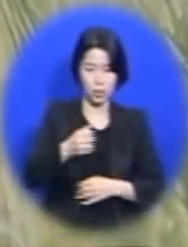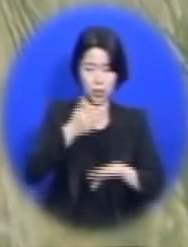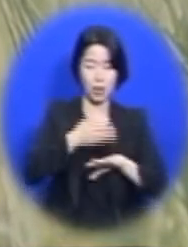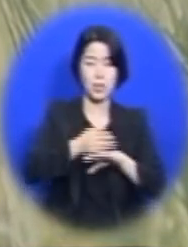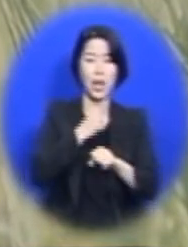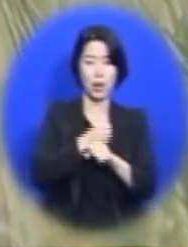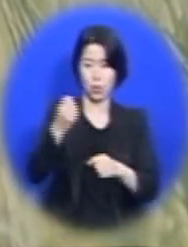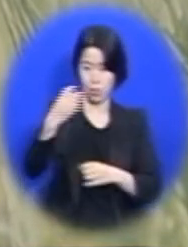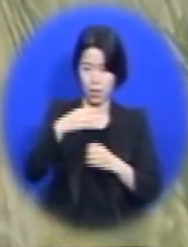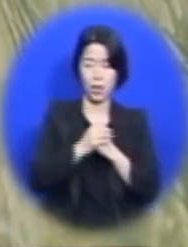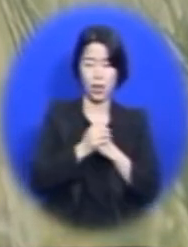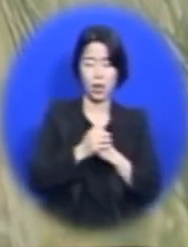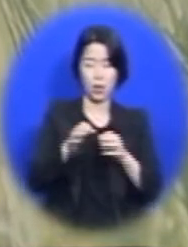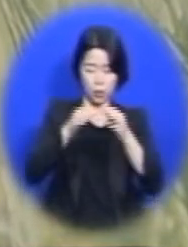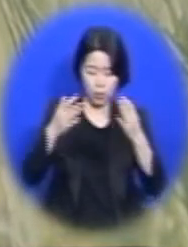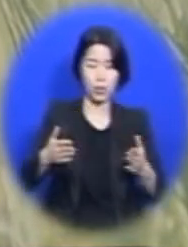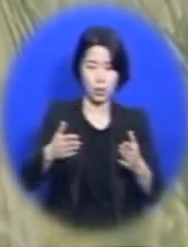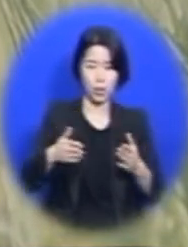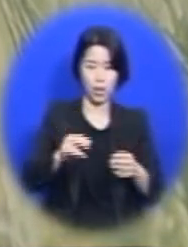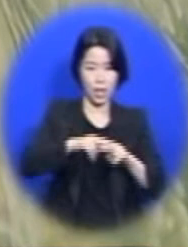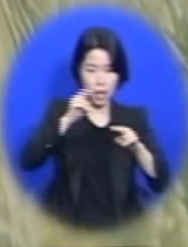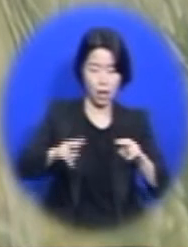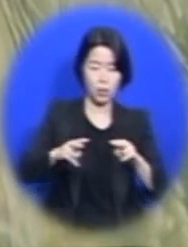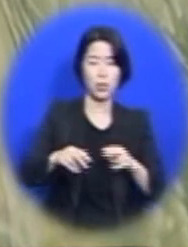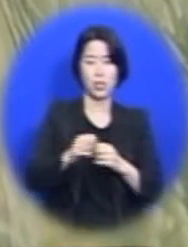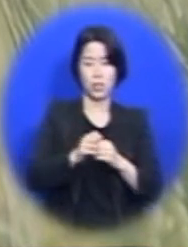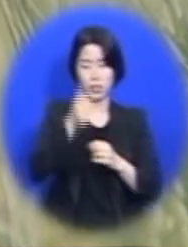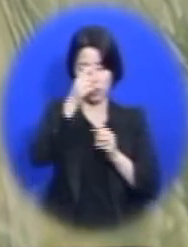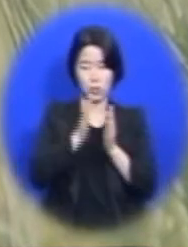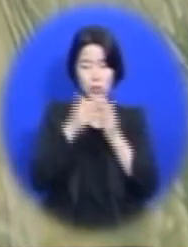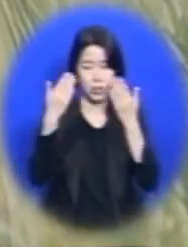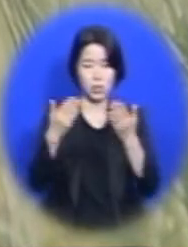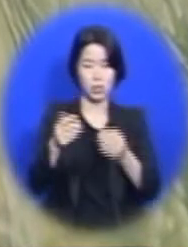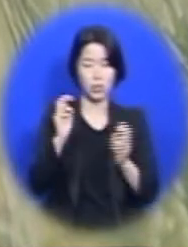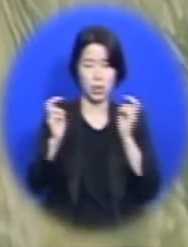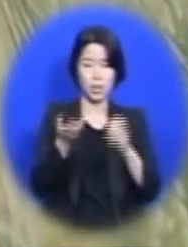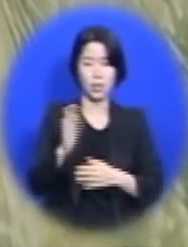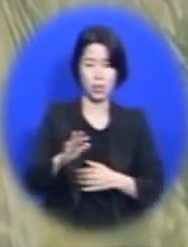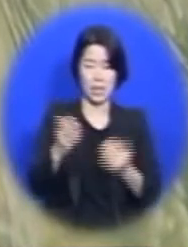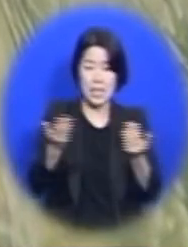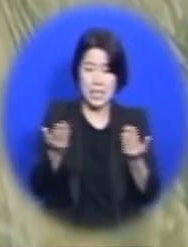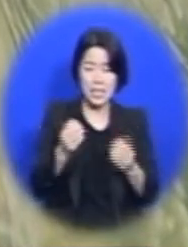하셨습니다. 오랫동안 그만두고 싶다고 기도하던 회사였는데 일을